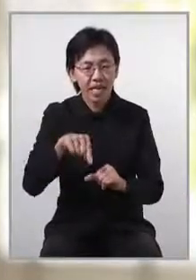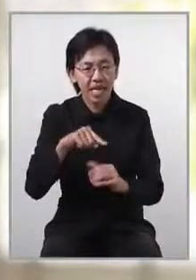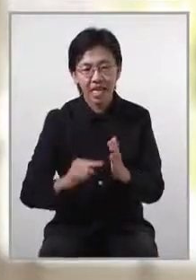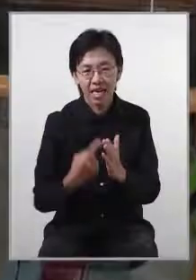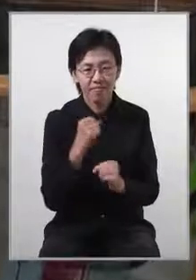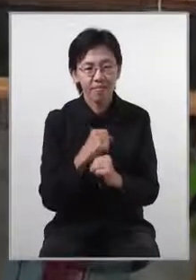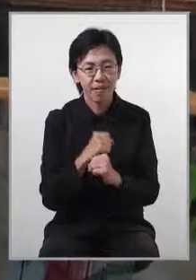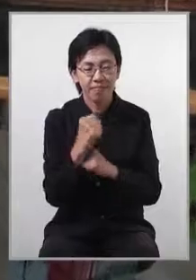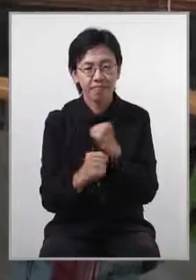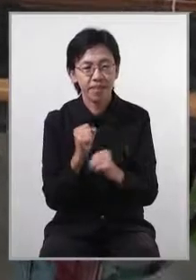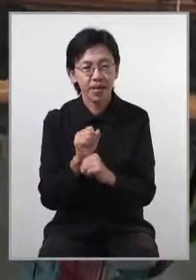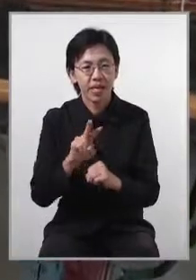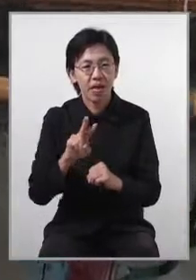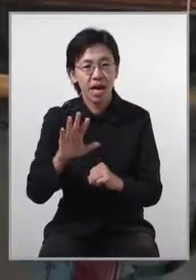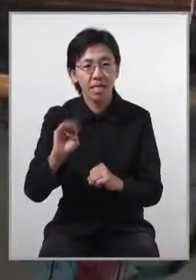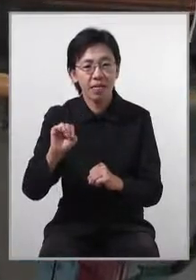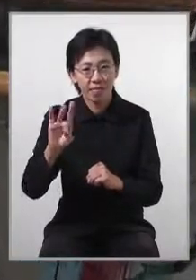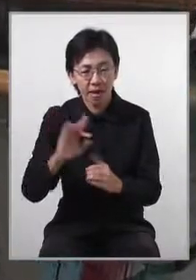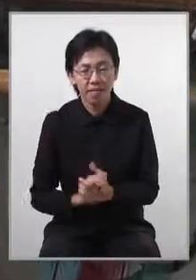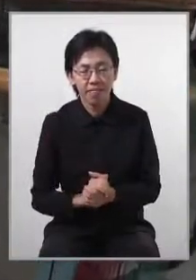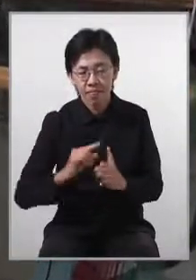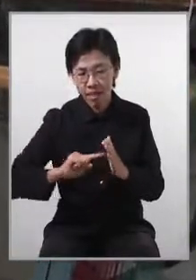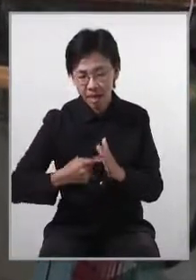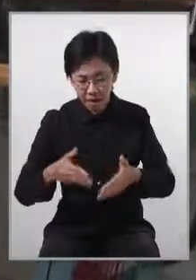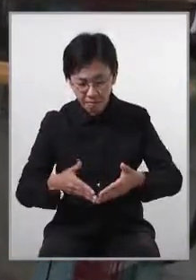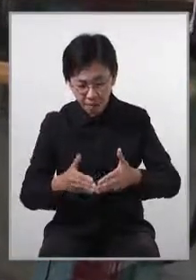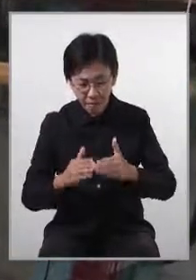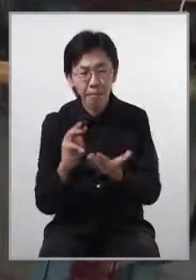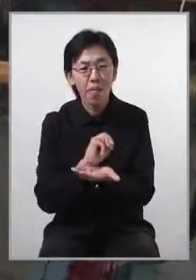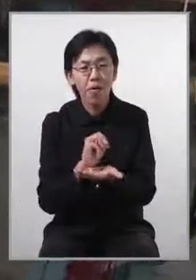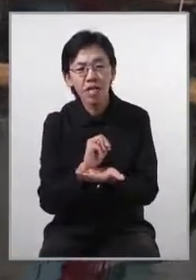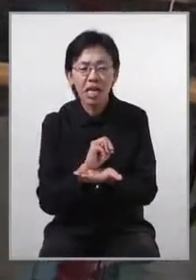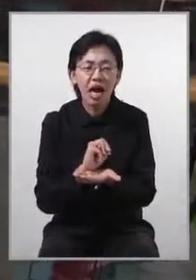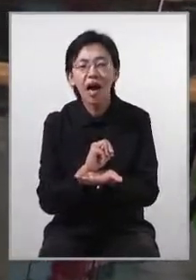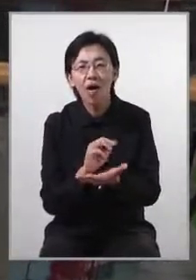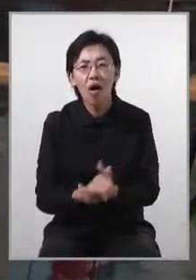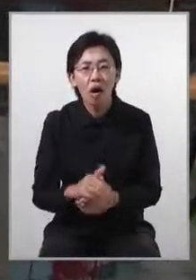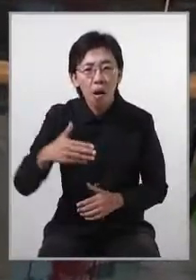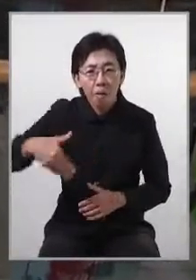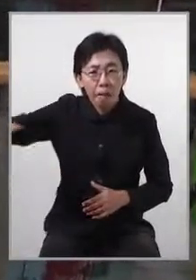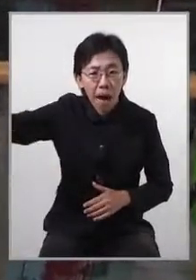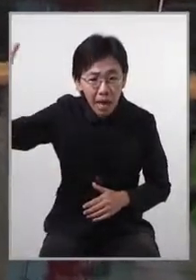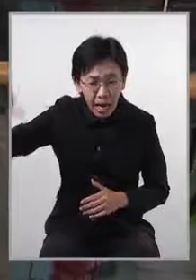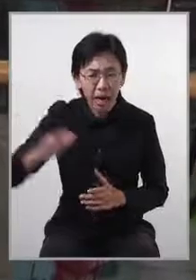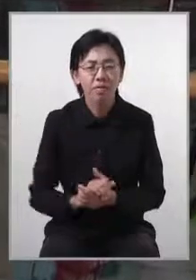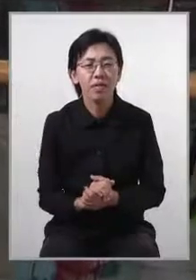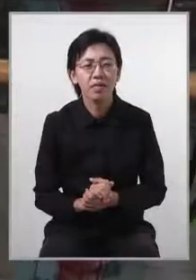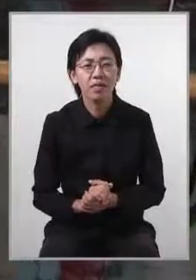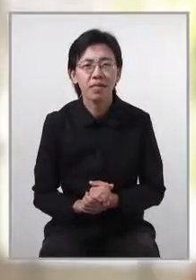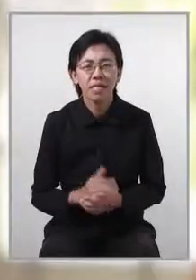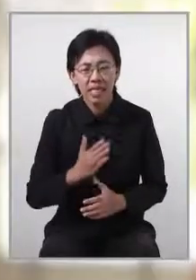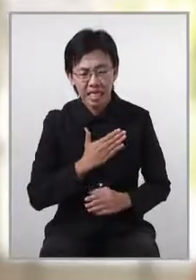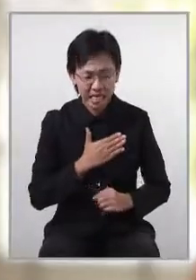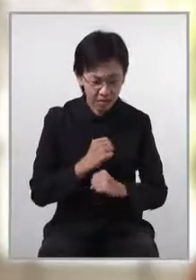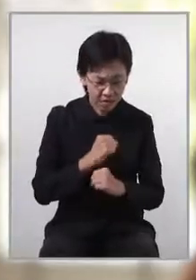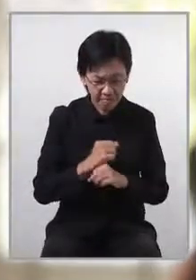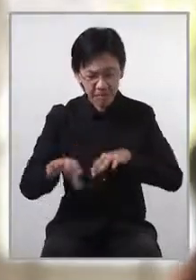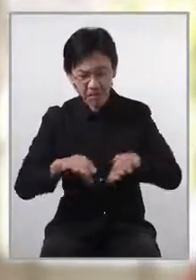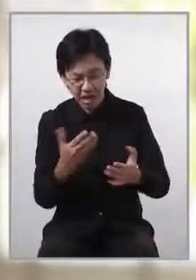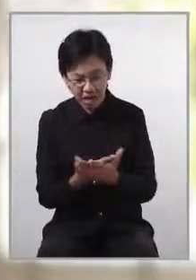อนนั้นตอนตั้งมูลนิธิก็ไม่เท่าไหร่นะพอตั้งแล้วเข้าไปแล้วสิครับ มันจะต้องมี